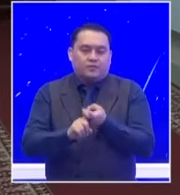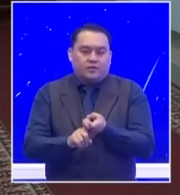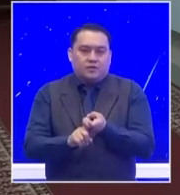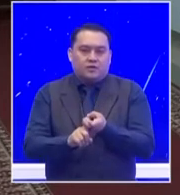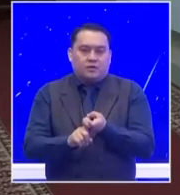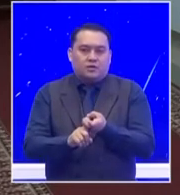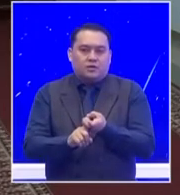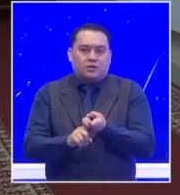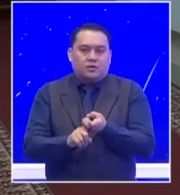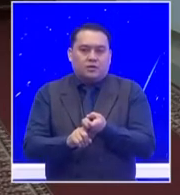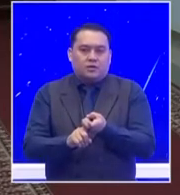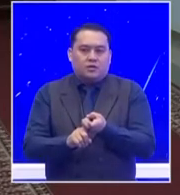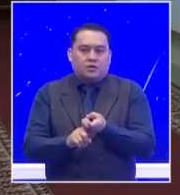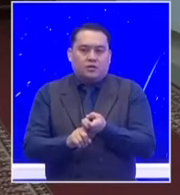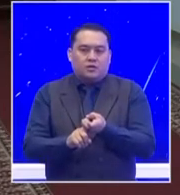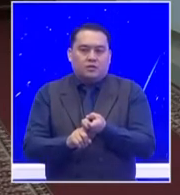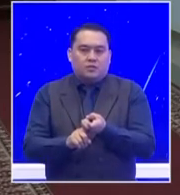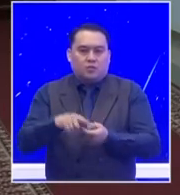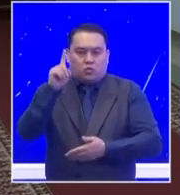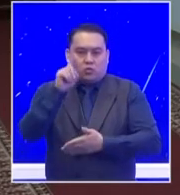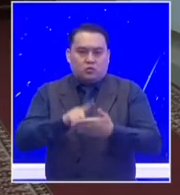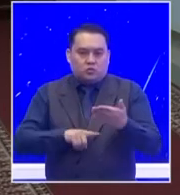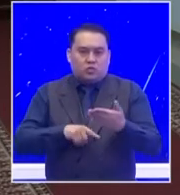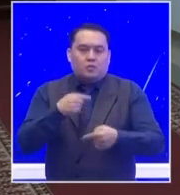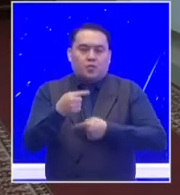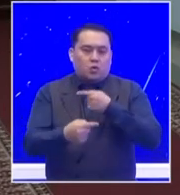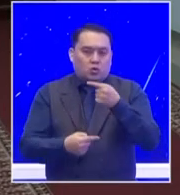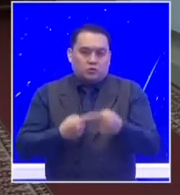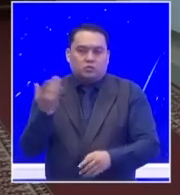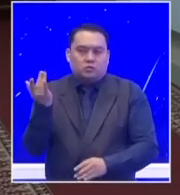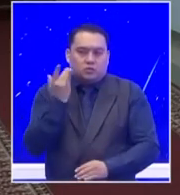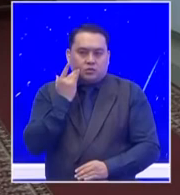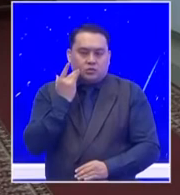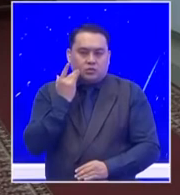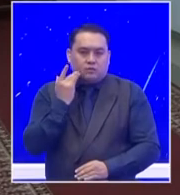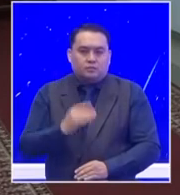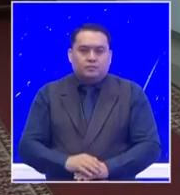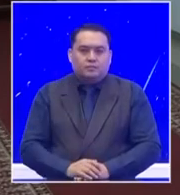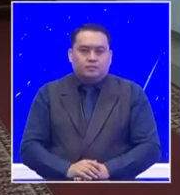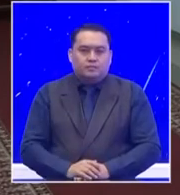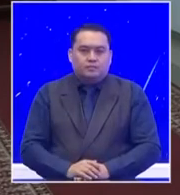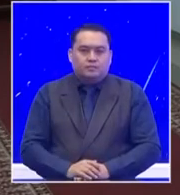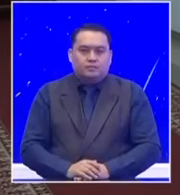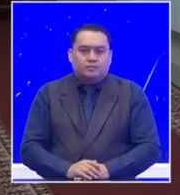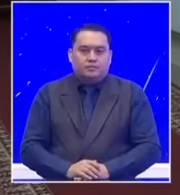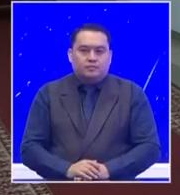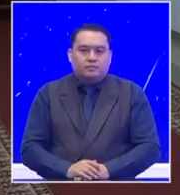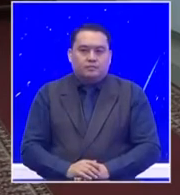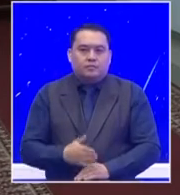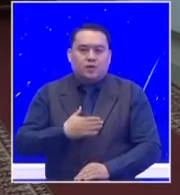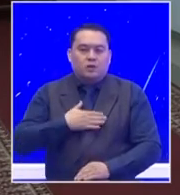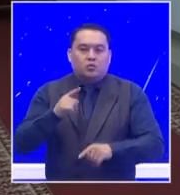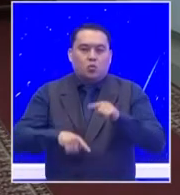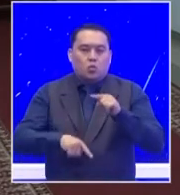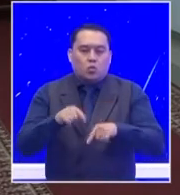ол байланыс ешқашан үзілмейді деп ойлаймын. Ұрпақтар сабақтастығы деген нәрсені өзім көңілмен мақтап түйіп алғанмын. Сол себепті де туған